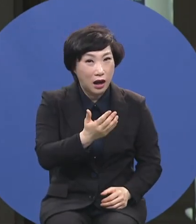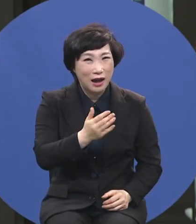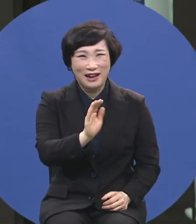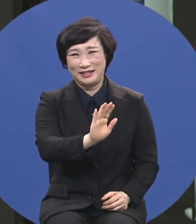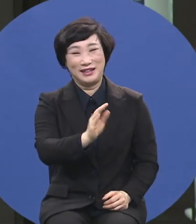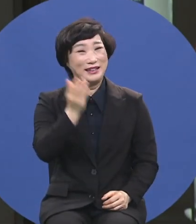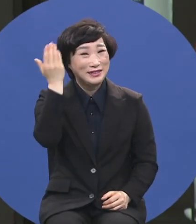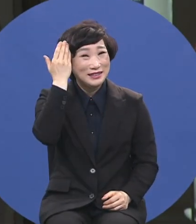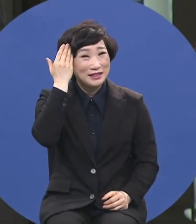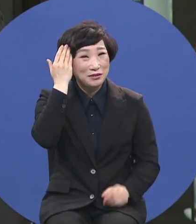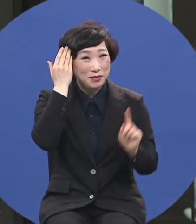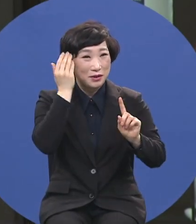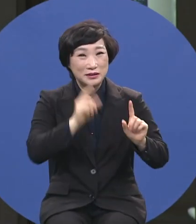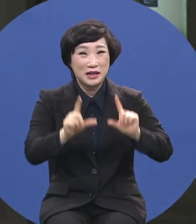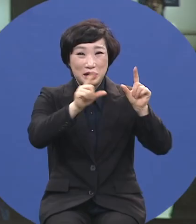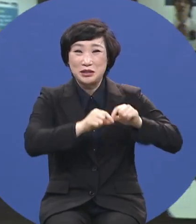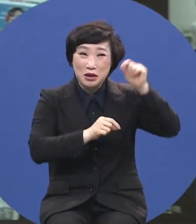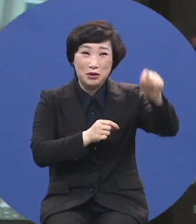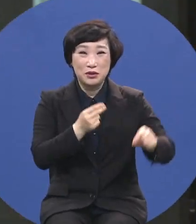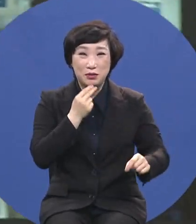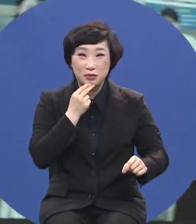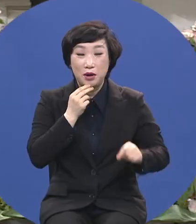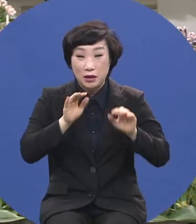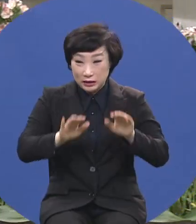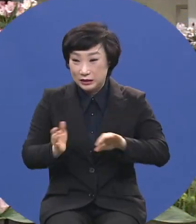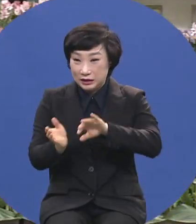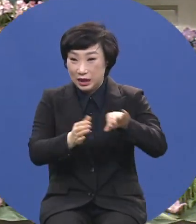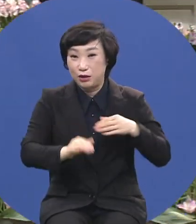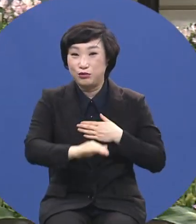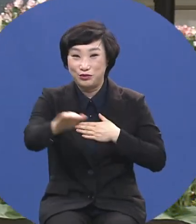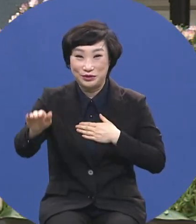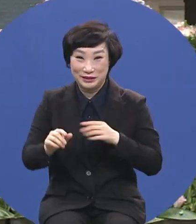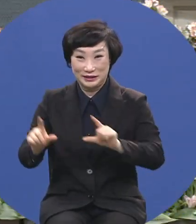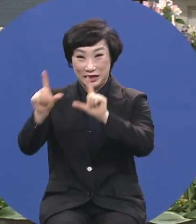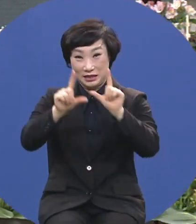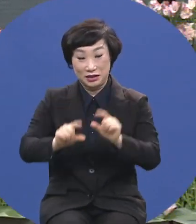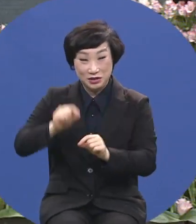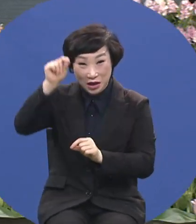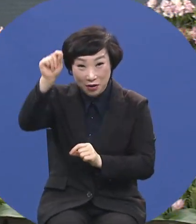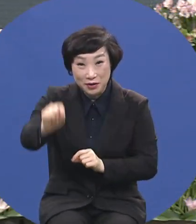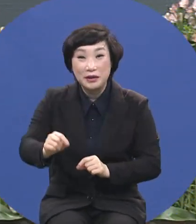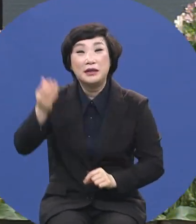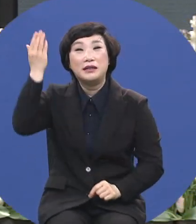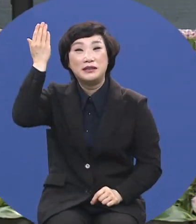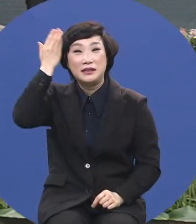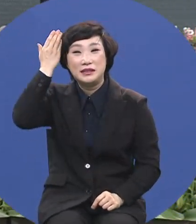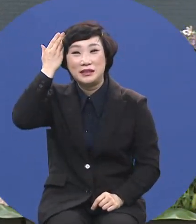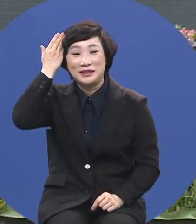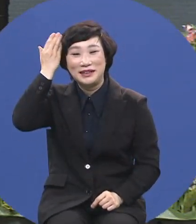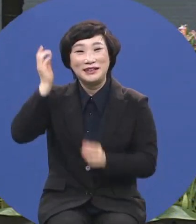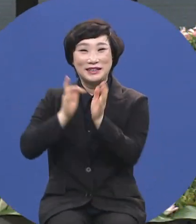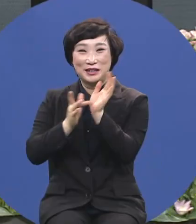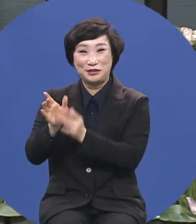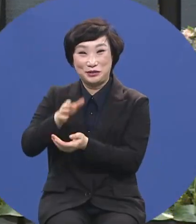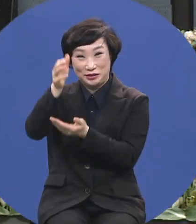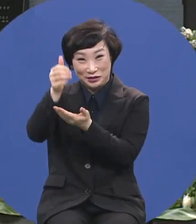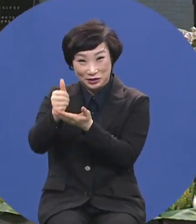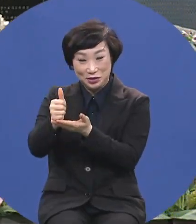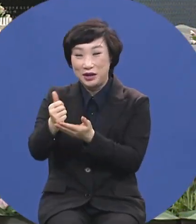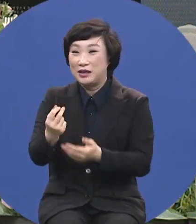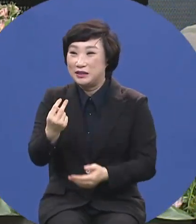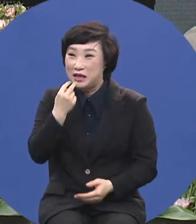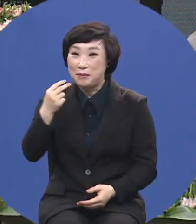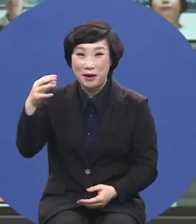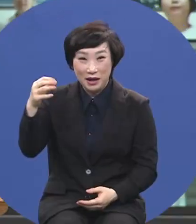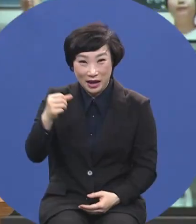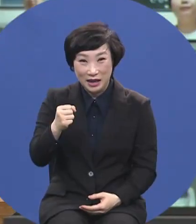지식은 영원히 못 살아. 우리는 영원히 산 지식을 예수 그리스도의